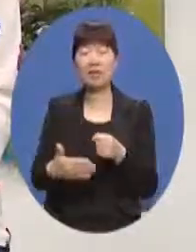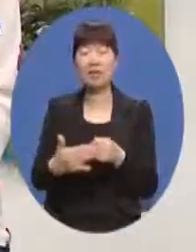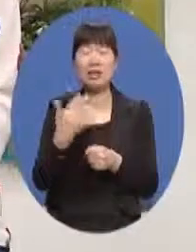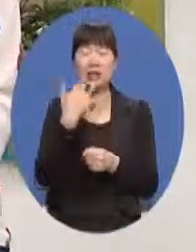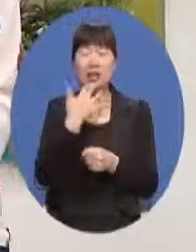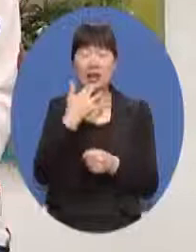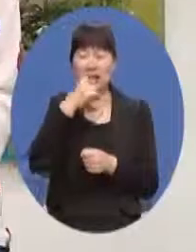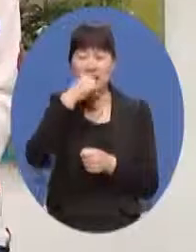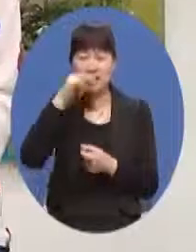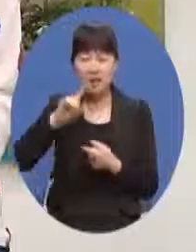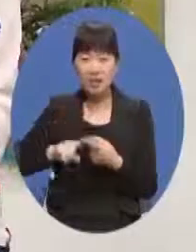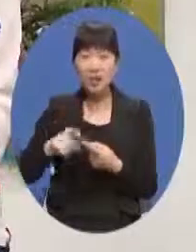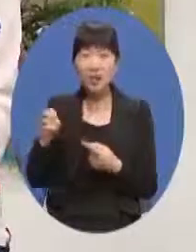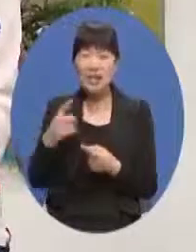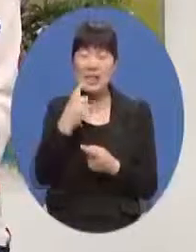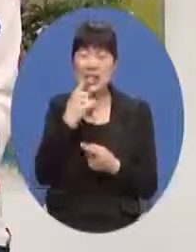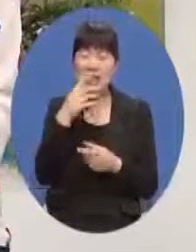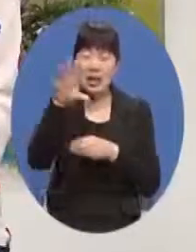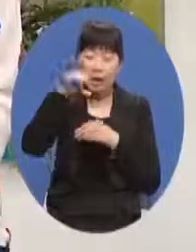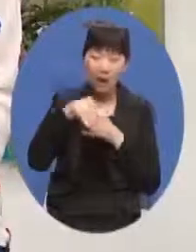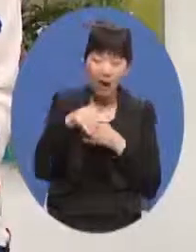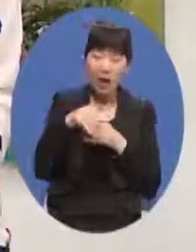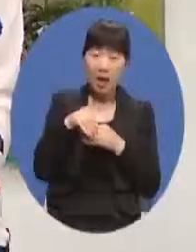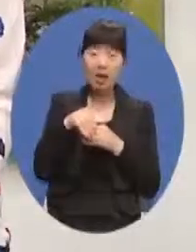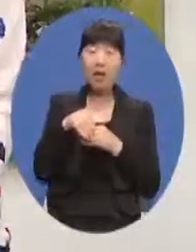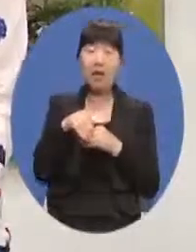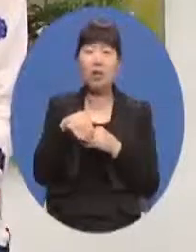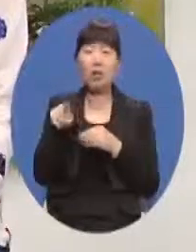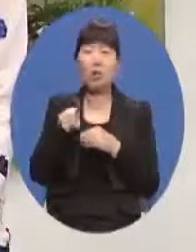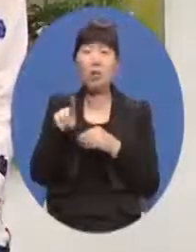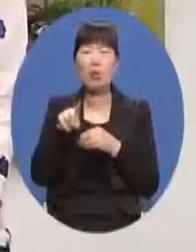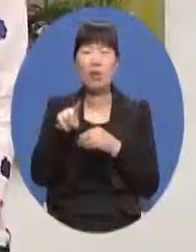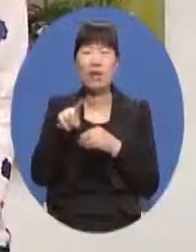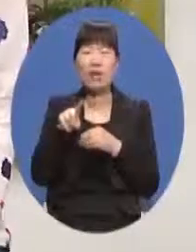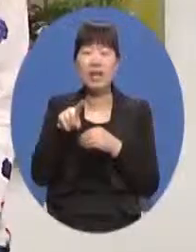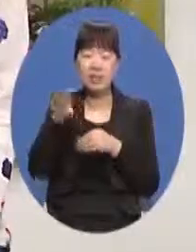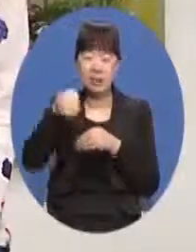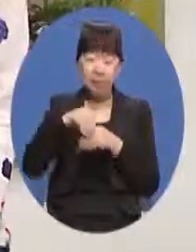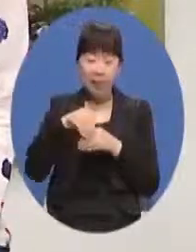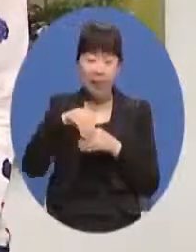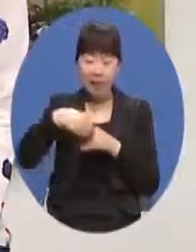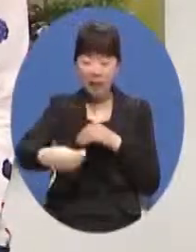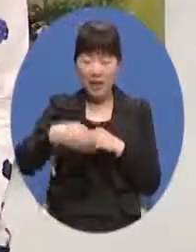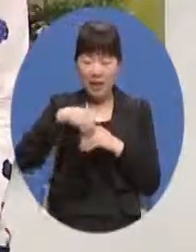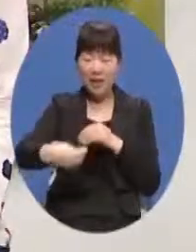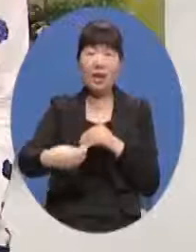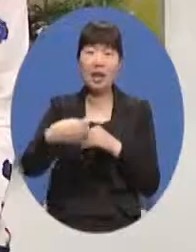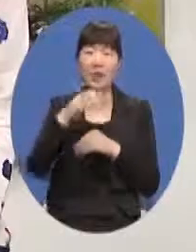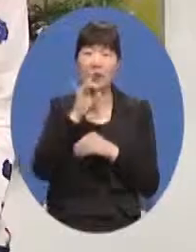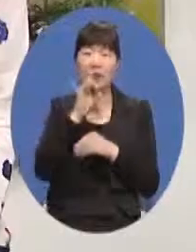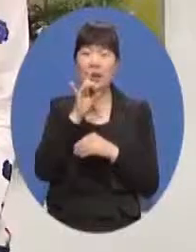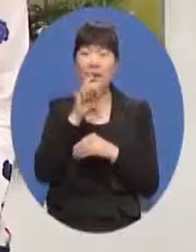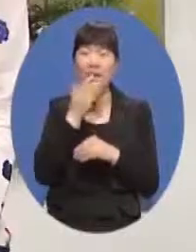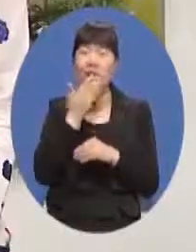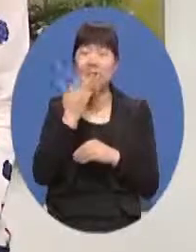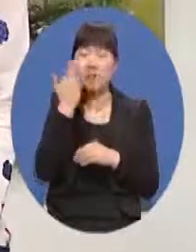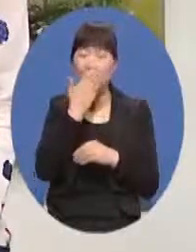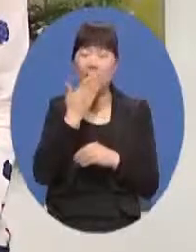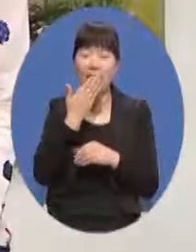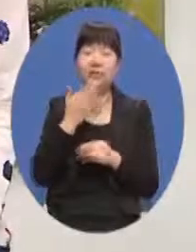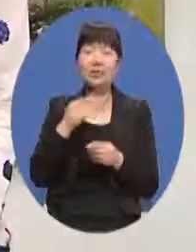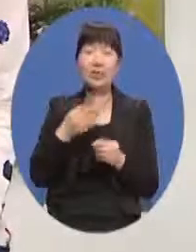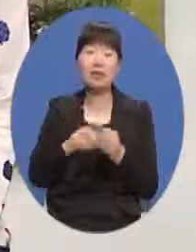그리고 색소가 들어있는 상태에서 치아에 딱 붙게 되면 어떻게 보면 치아에 달라붙어서 이제 그 당분을 뿜어내는